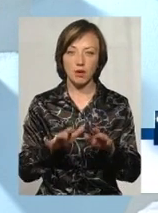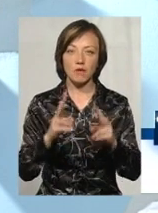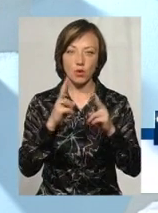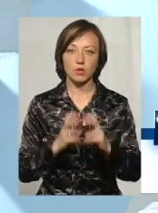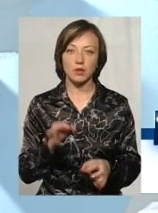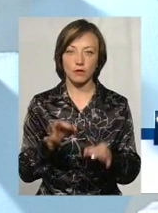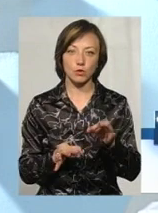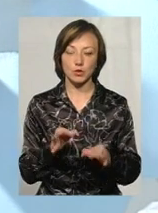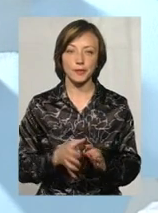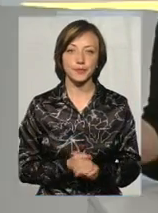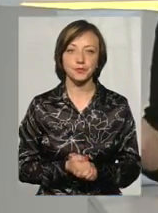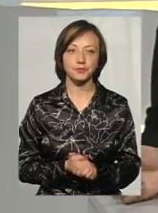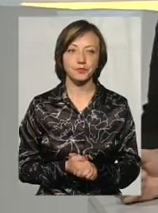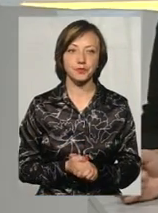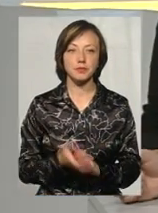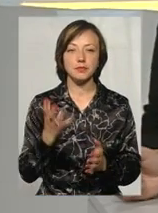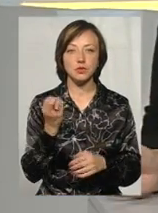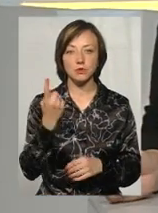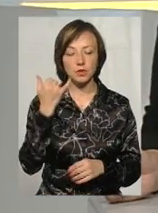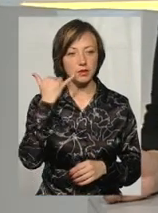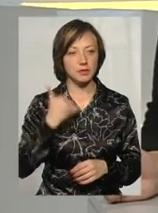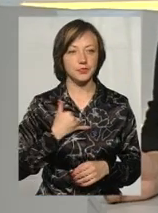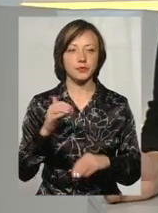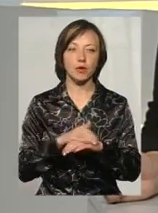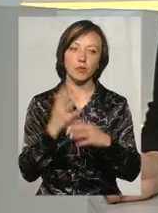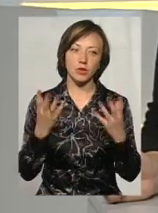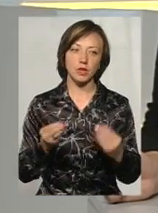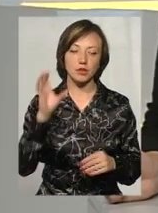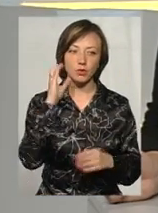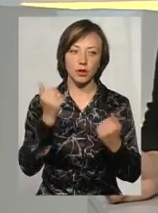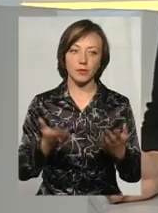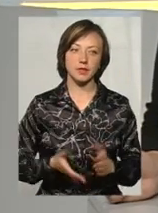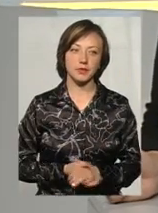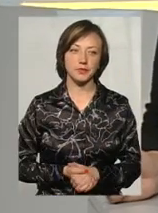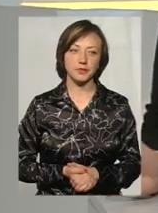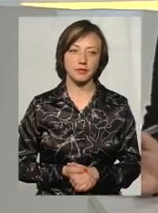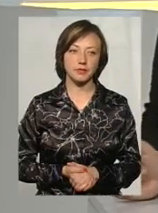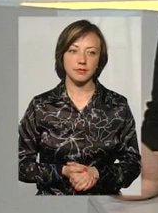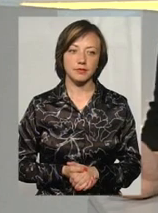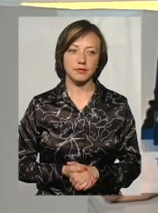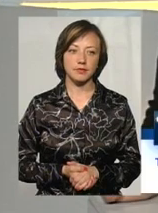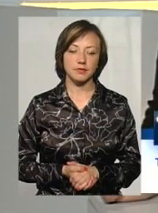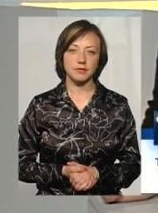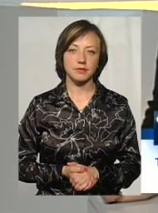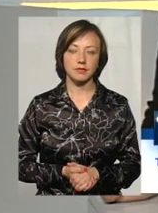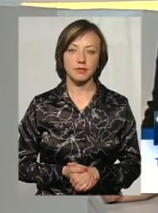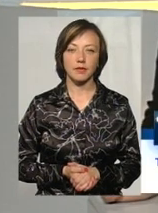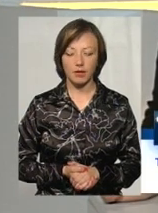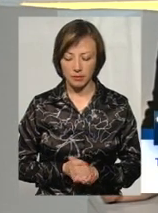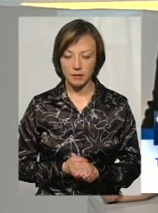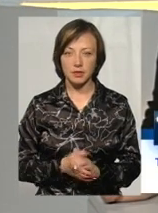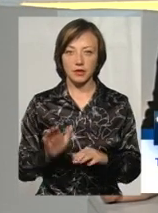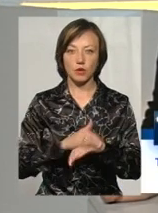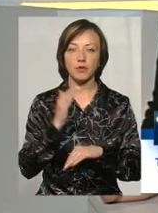розглядати суд. Дякую, пане Роман. У нас є ще один дзвінок. Доброго дня, слухаємо вас. Алло, ви в ефірі. Добрий вечір.